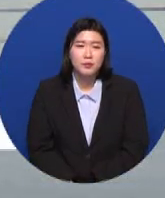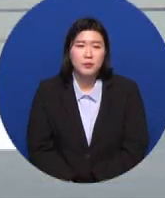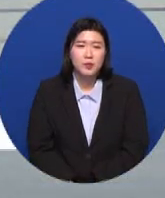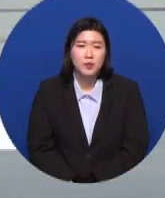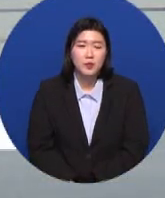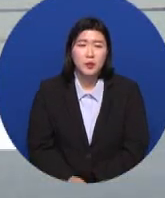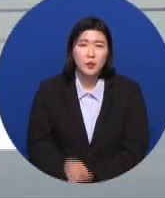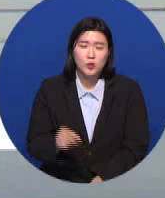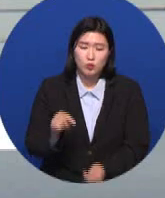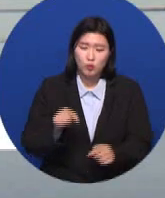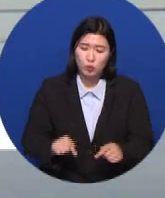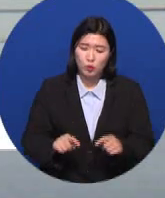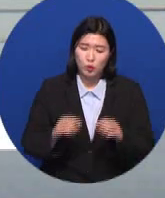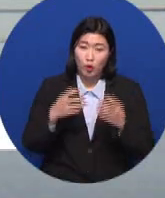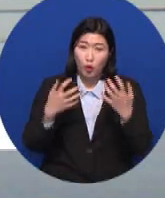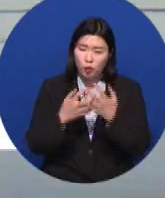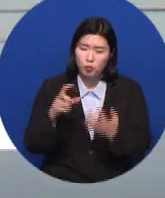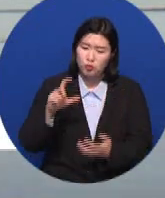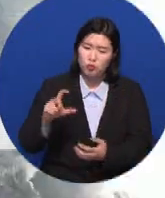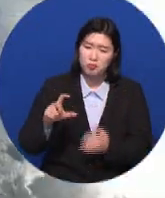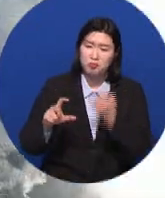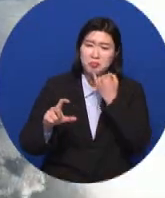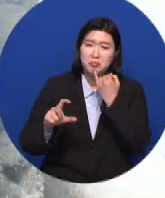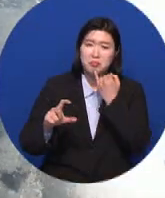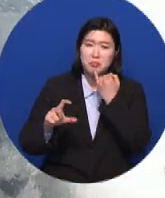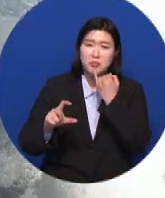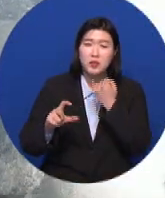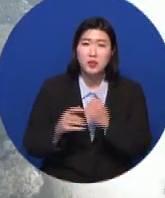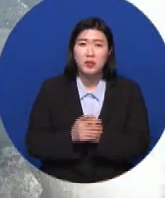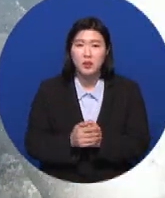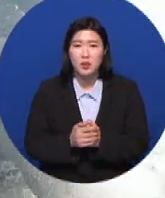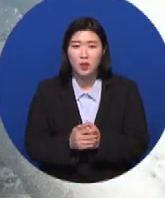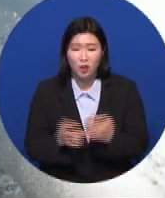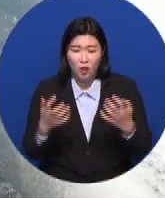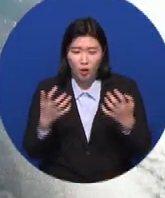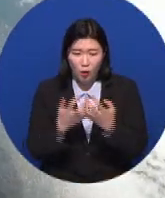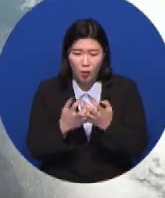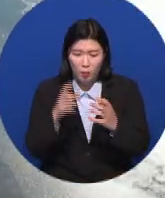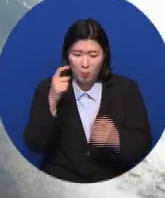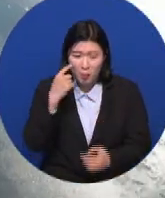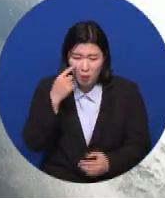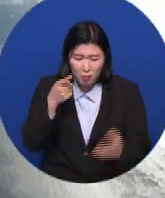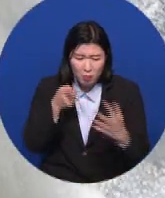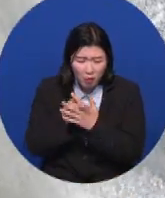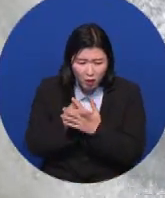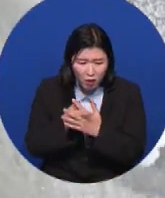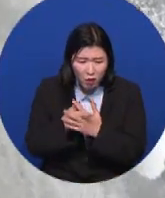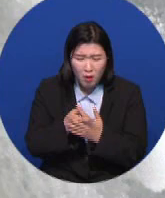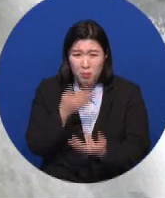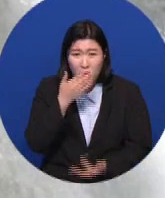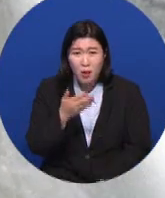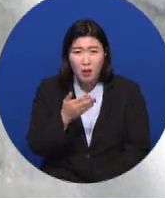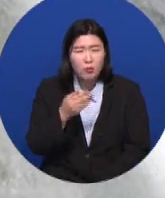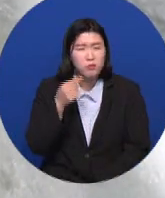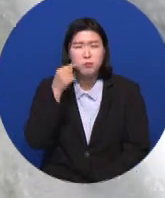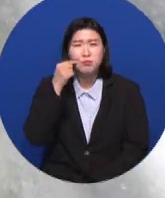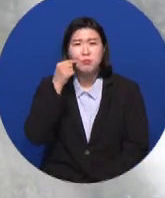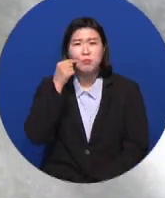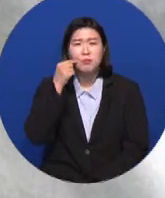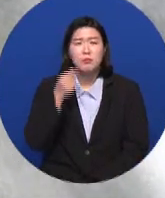형과 컷은 후 삭막해 저수지에 얼음은 육안으로 실제 두께를 가늠하기